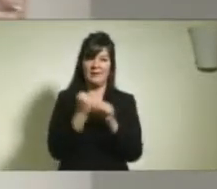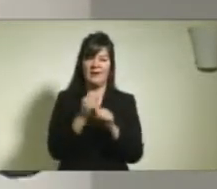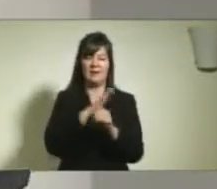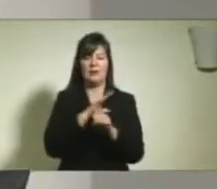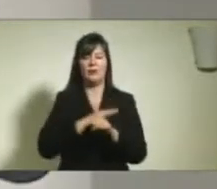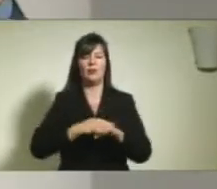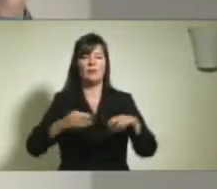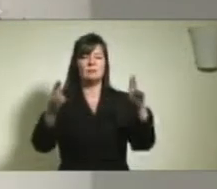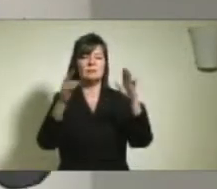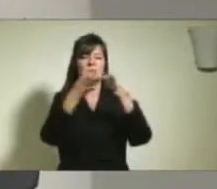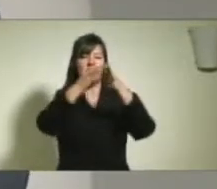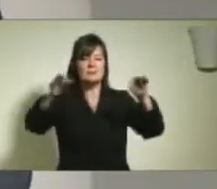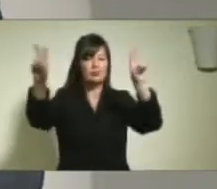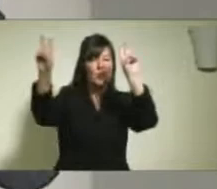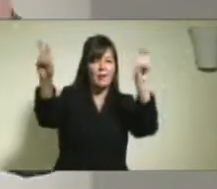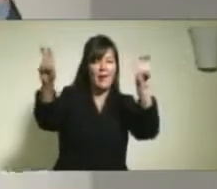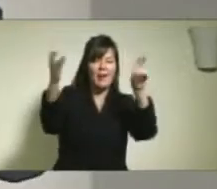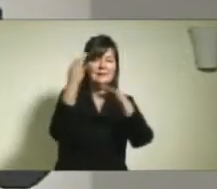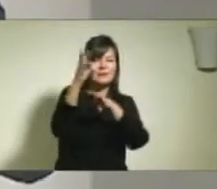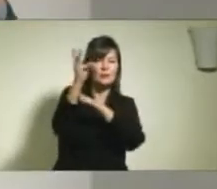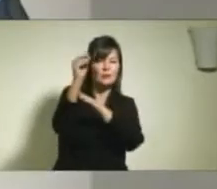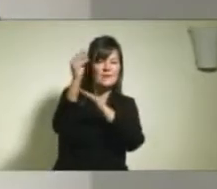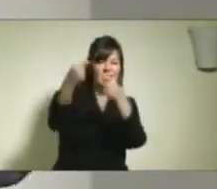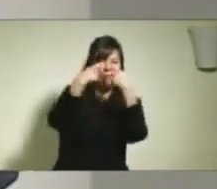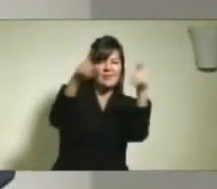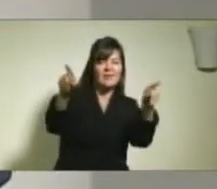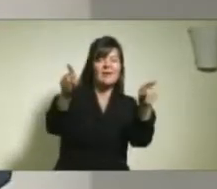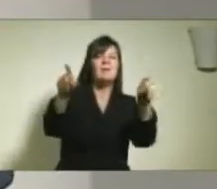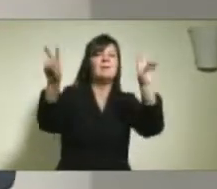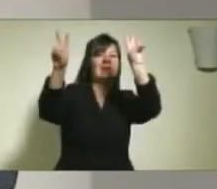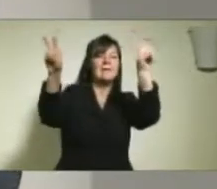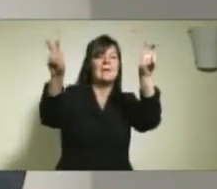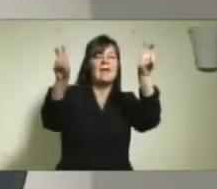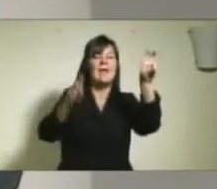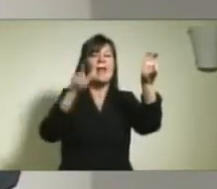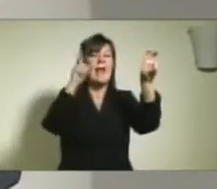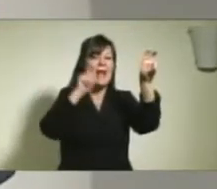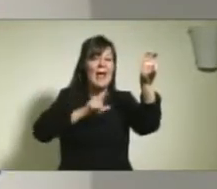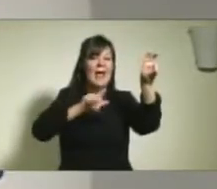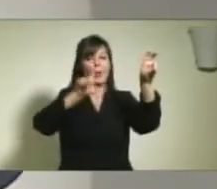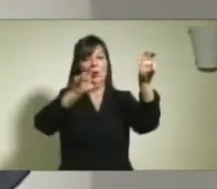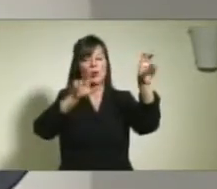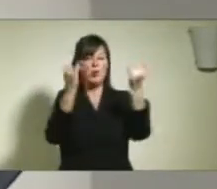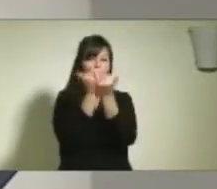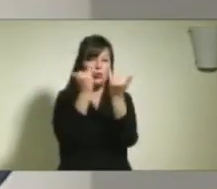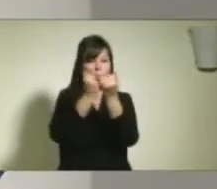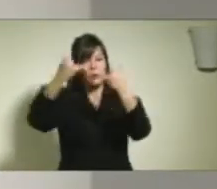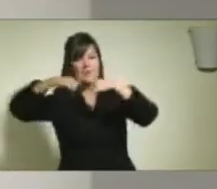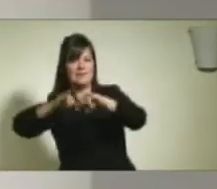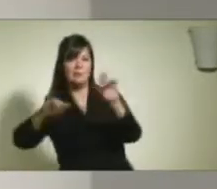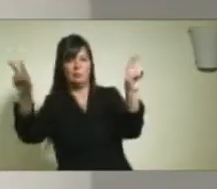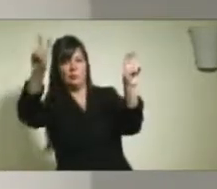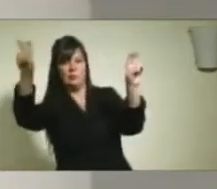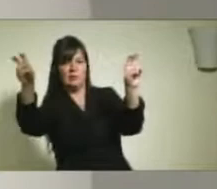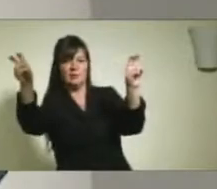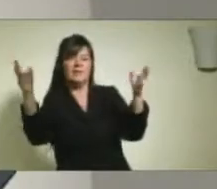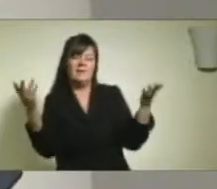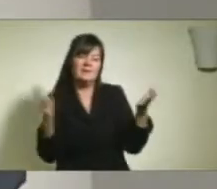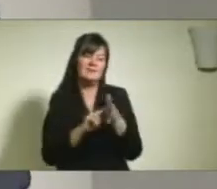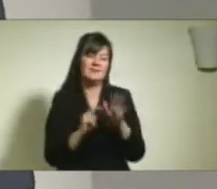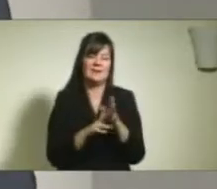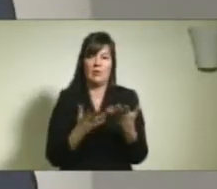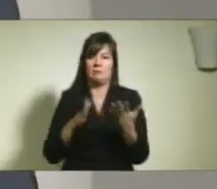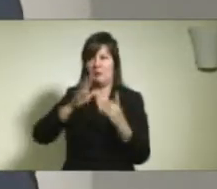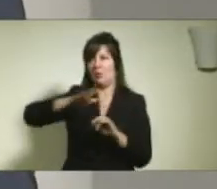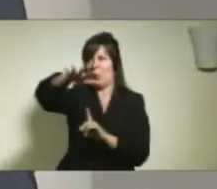slogan qui a été mis de l'avant dans les années 60, c'était « La lutte continue ». Et je pense que dans le contexte présent, ce